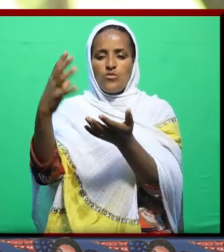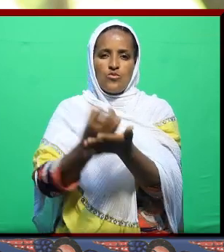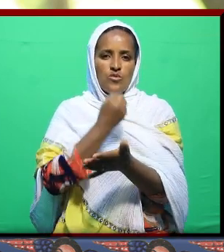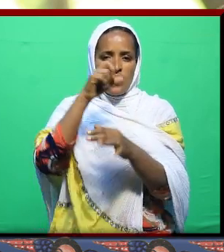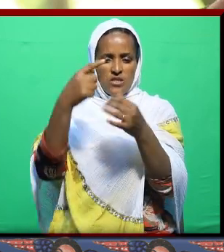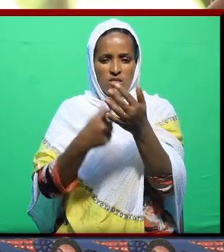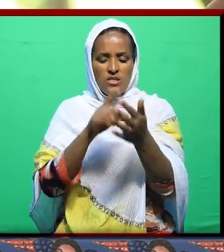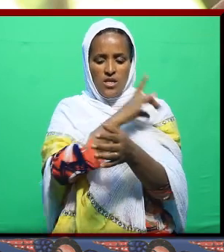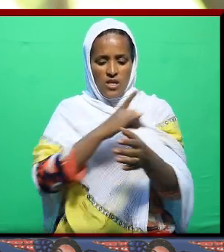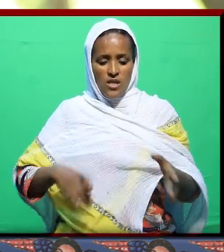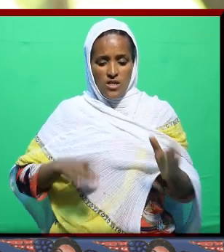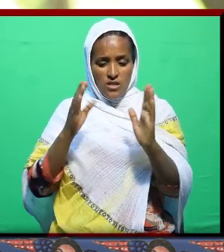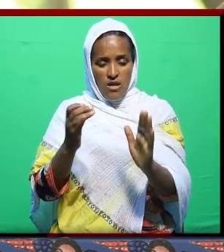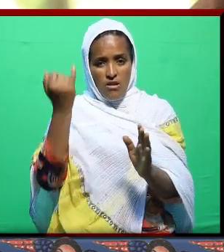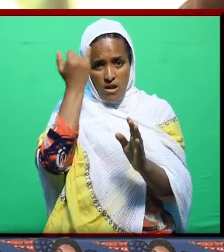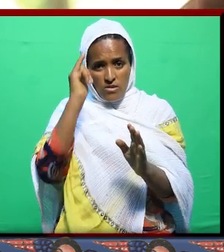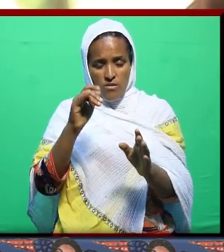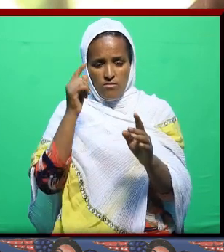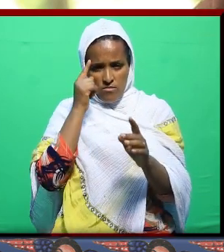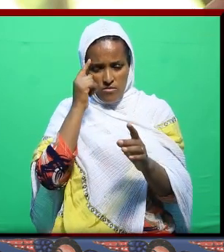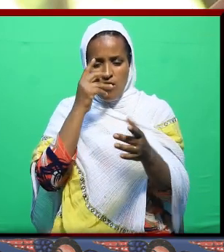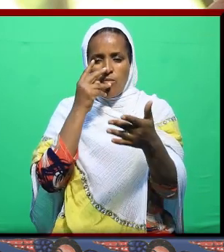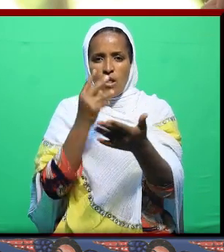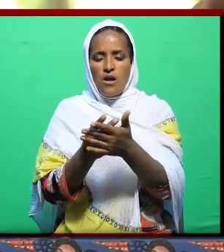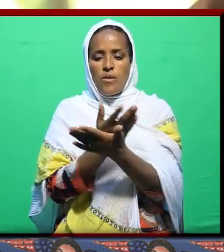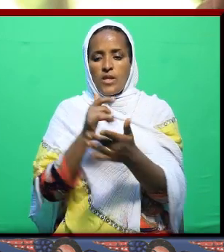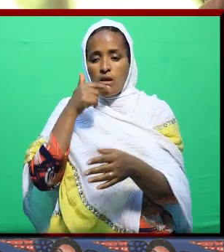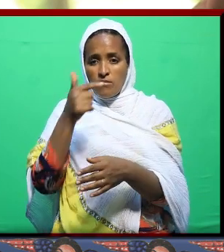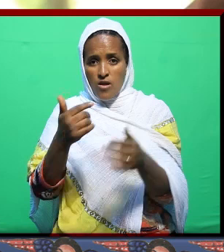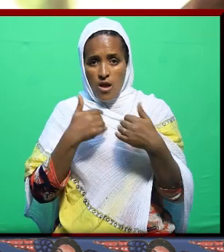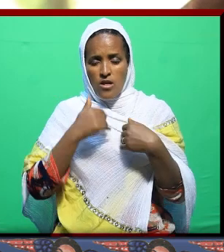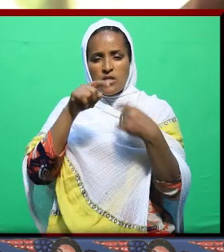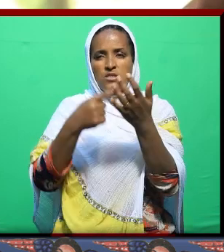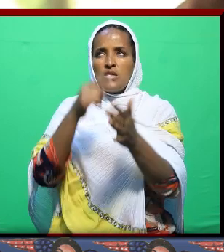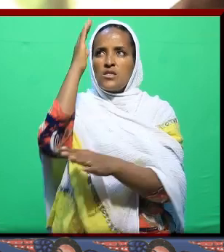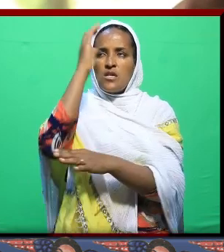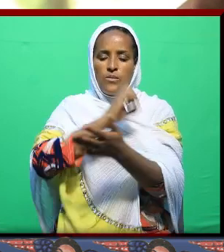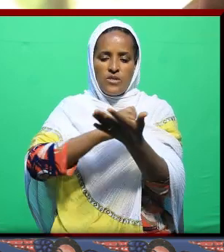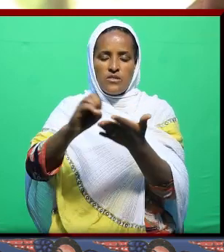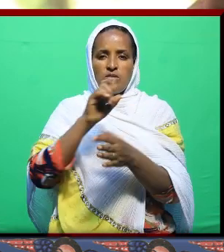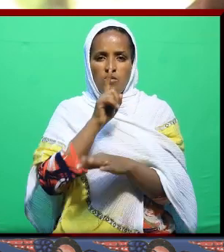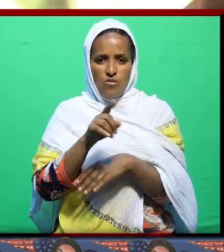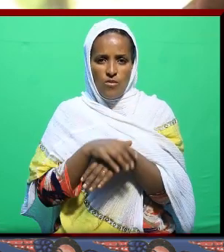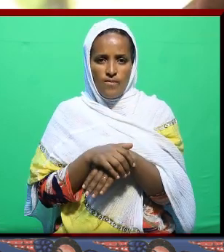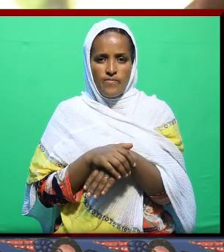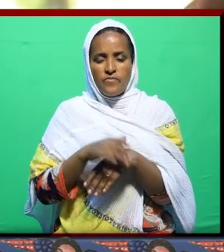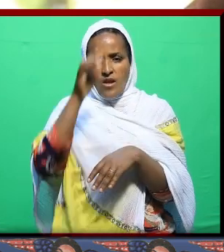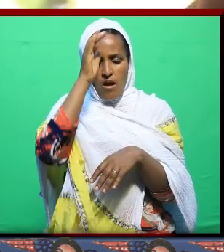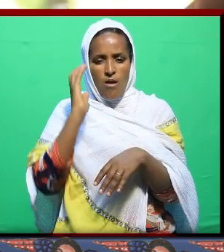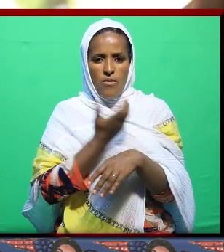ሰዎች ወስደታል። ስለዚህ እንደ ክርስትናው ስናስብ ሰው መልካም ነገር የሚናገር ከሆነ ስለ እግዚአብሔር ጽድቅ ነው።